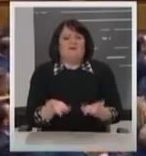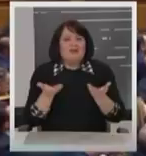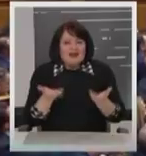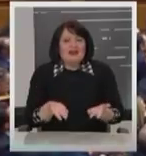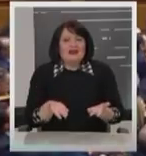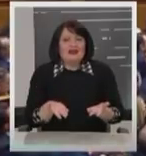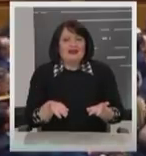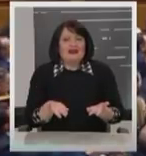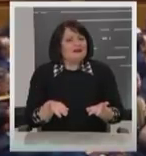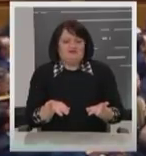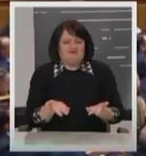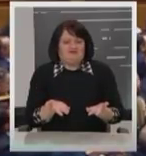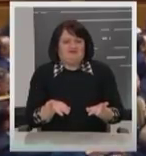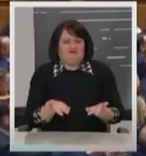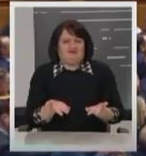δεν είναι εδώ. Δεν τον...